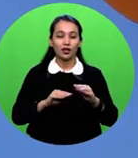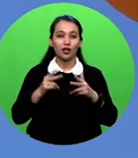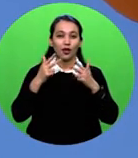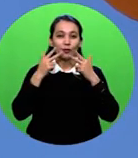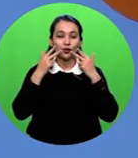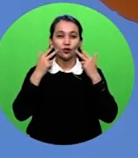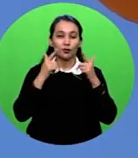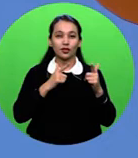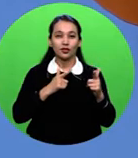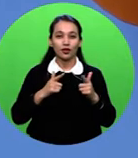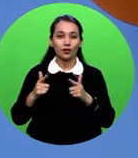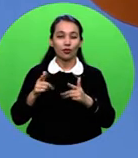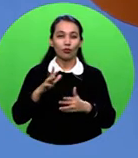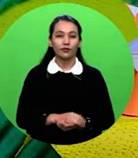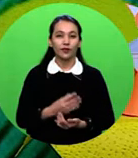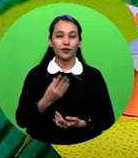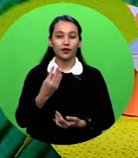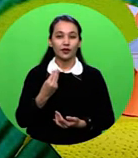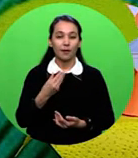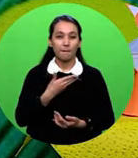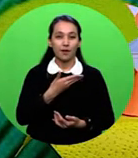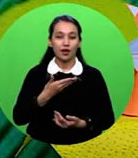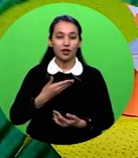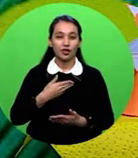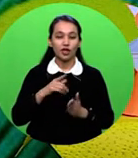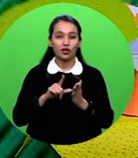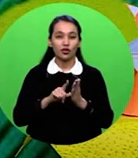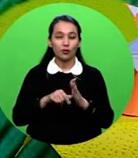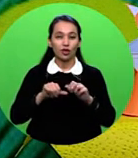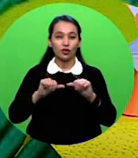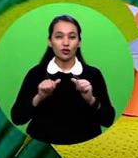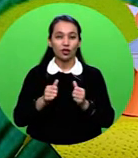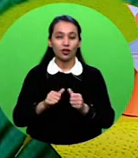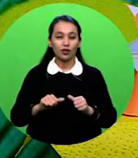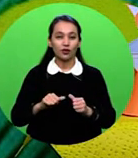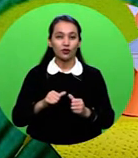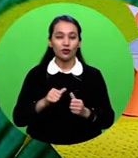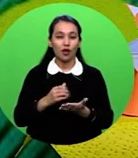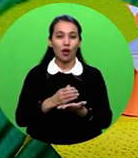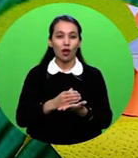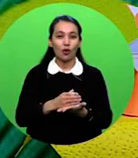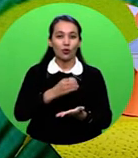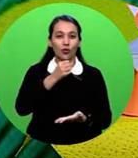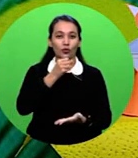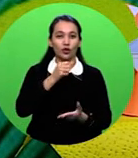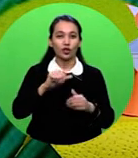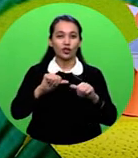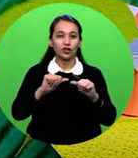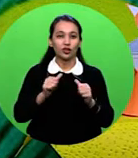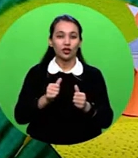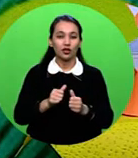yasalgan mushukchamiz ham tayyor. Yana biz geometrik shakllardan biri bo'lgan konus